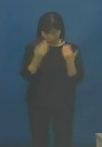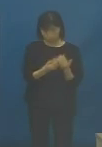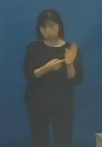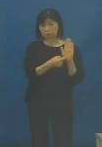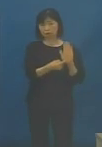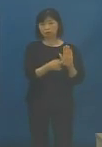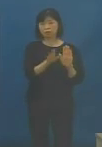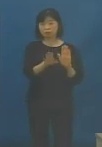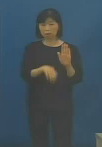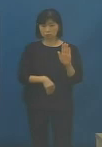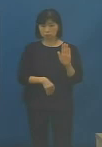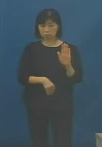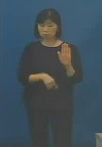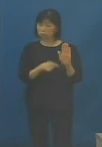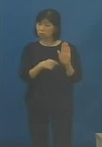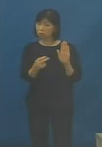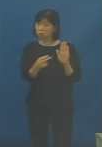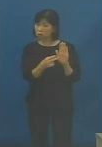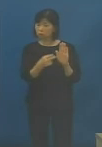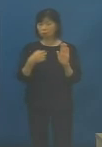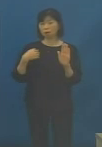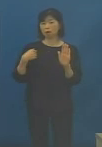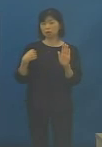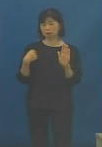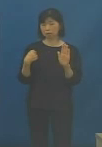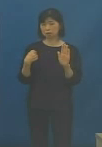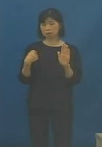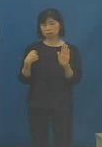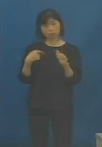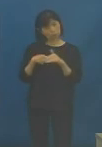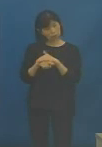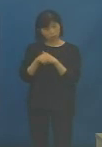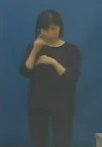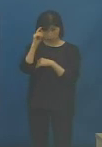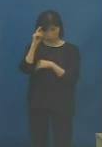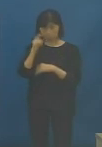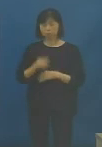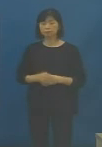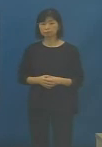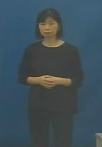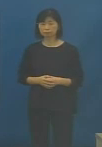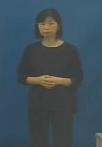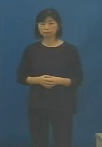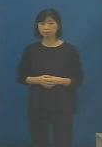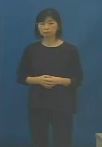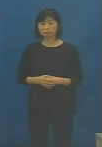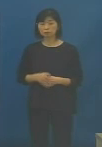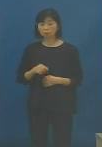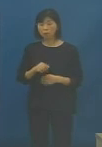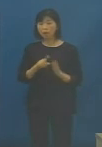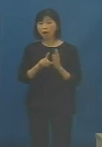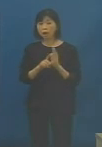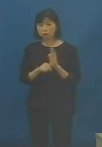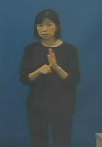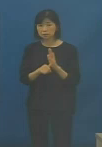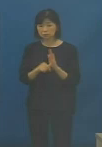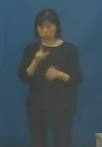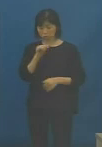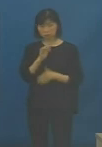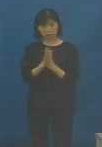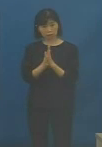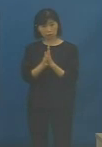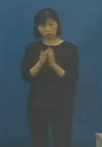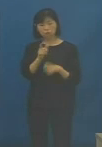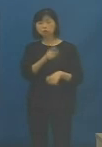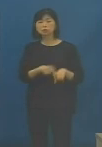でただそれを見てもちょっと分からなかったということではないかと思います。であれば、私どもの方で追加